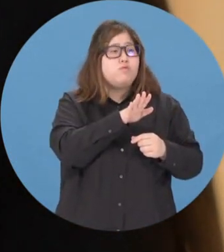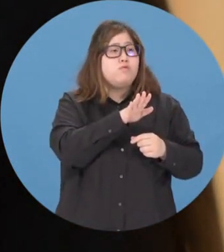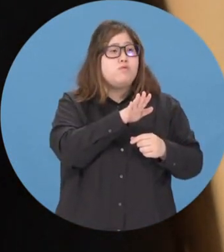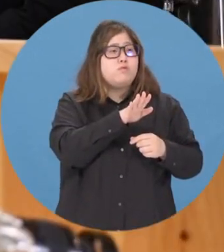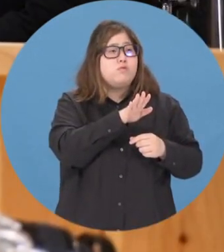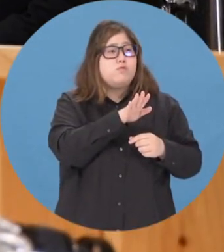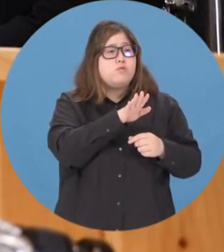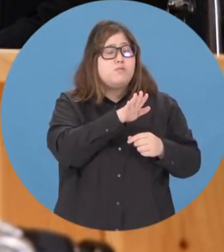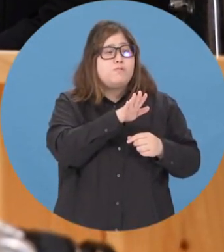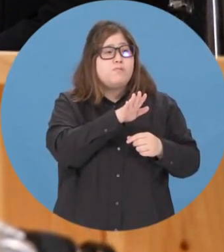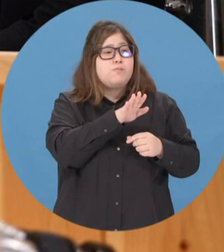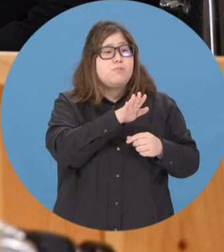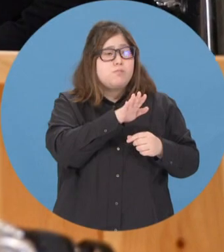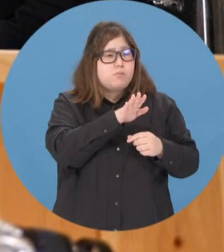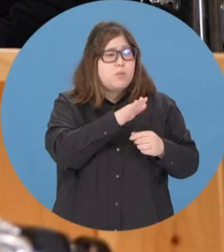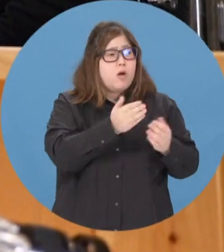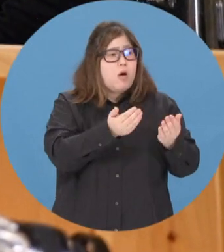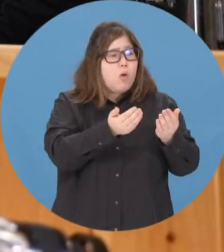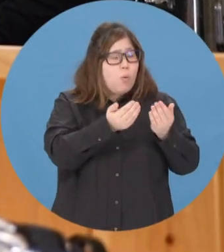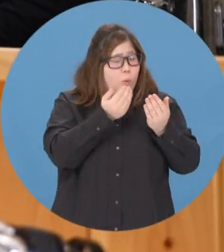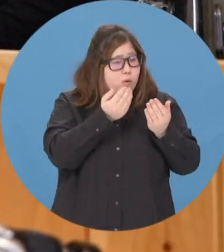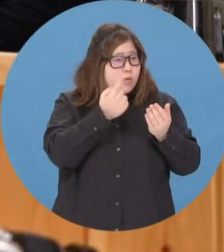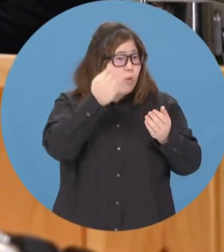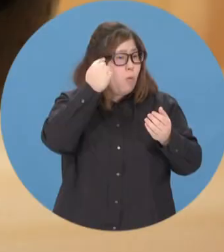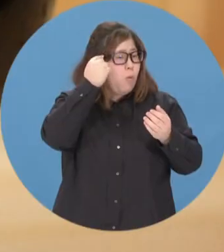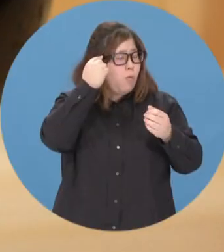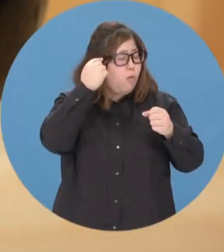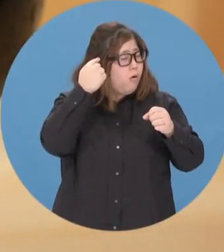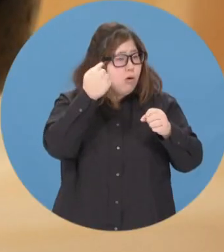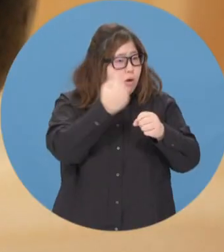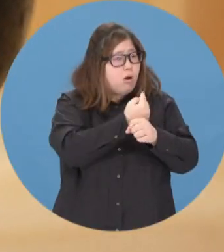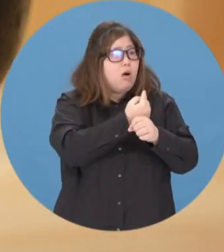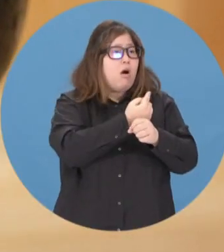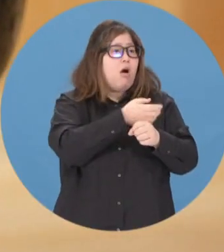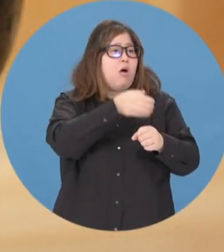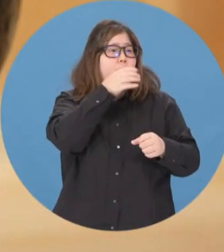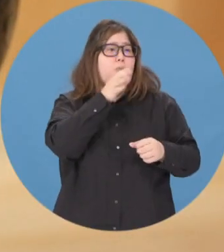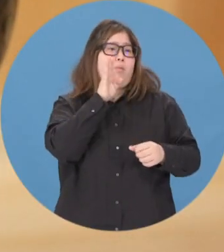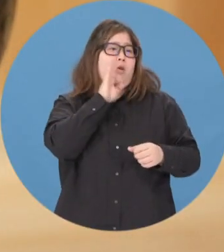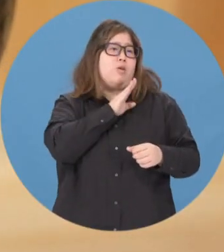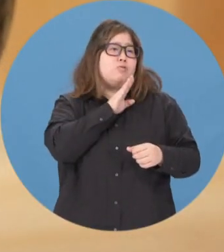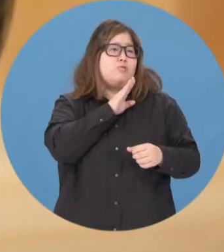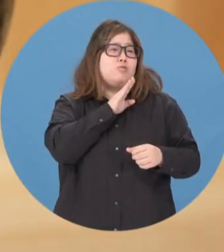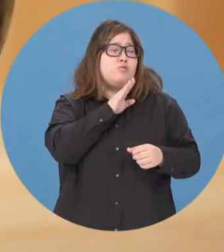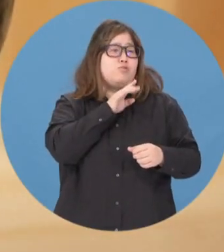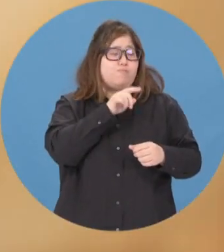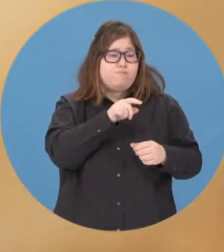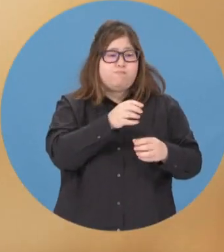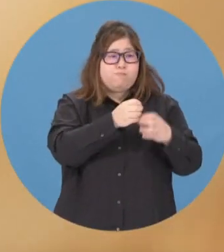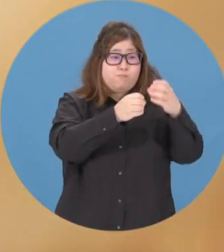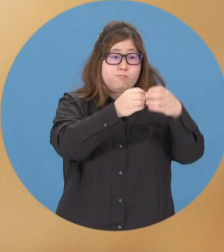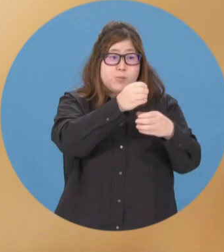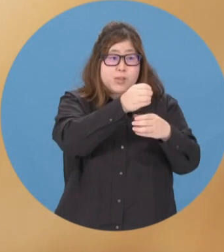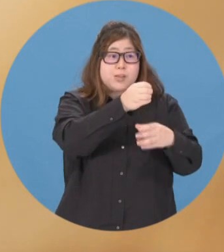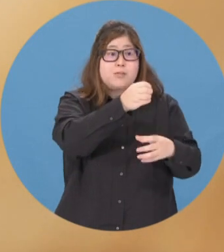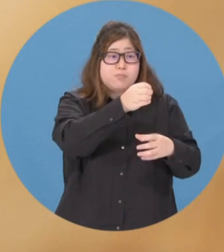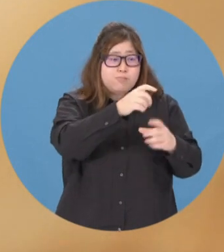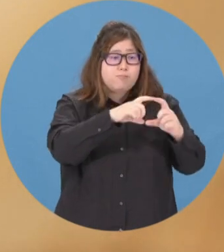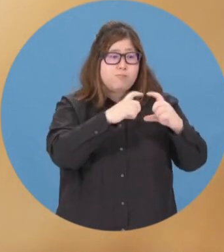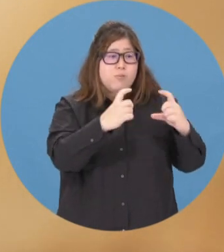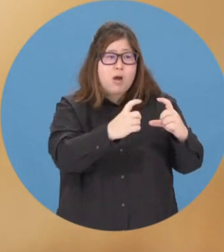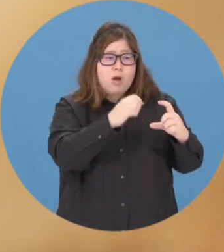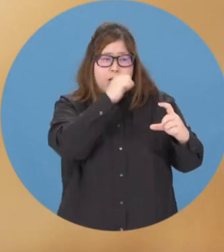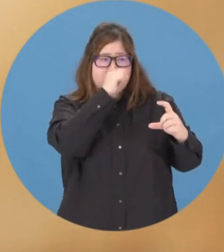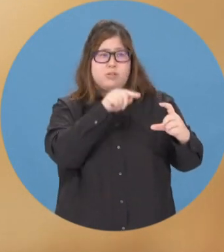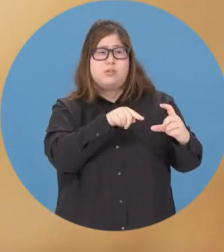ね。結構濃いのかと思ったんですけど、とっても飲みやすいです。またこのラベルがとっても素敵だ